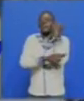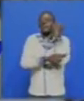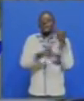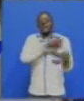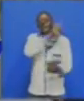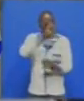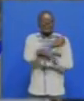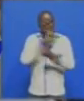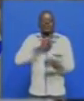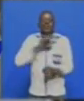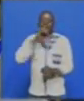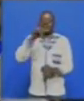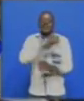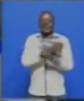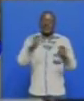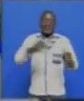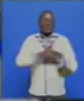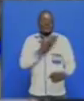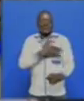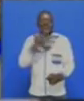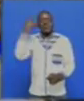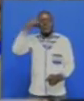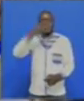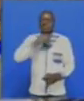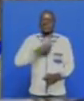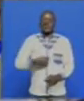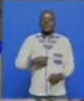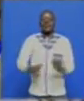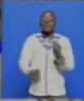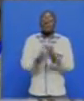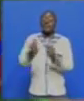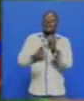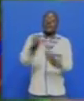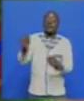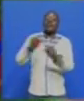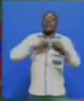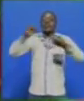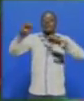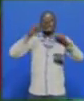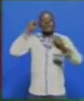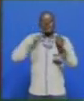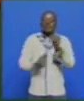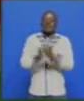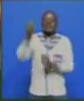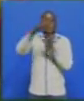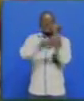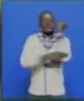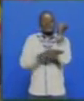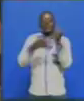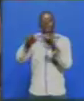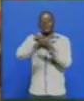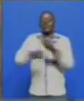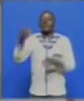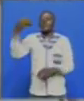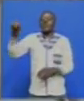passé et mon souhait est que de plus en plus ce sport-là dépasse le cadre régional du Sud-Ouest pour s'étendre aux